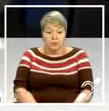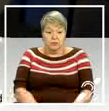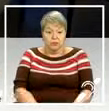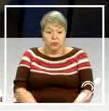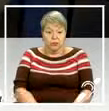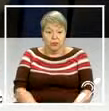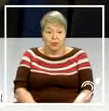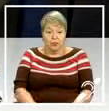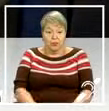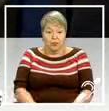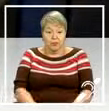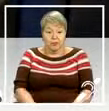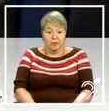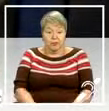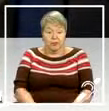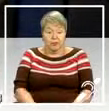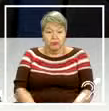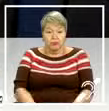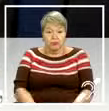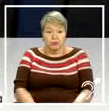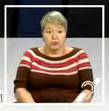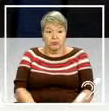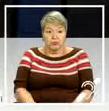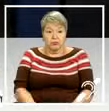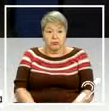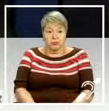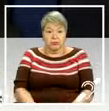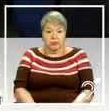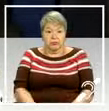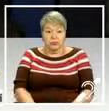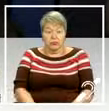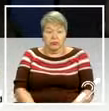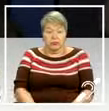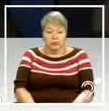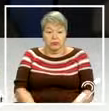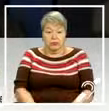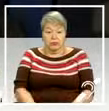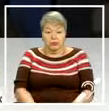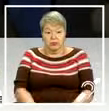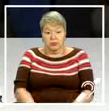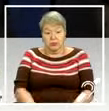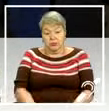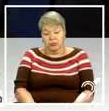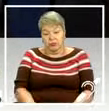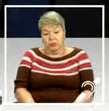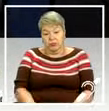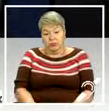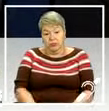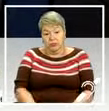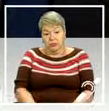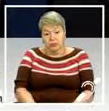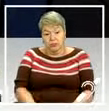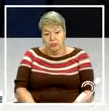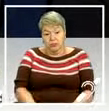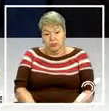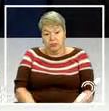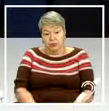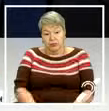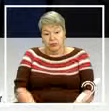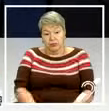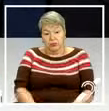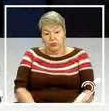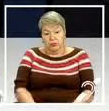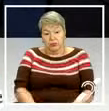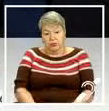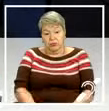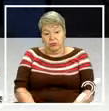est tout à fait évidemment prête. Et il est temps qu'on puisse voir ses peintures, ses sculptures, ses gravures, ses dessins